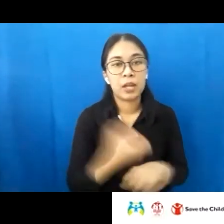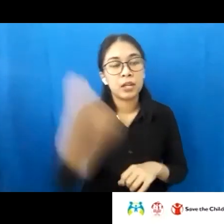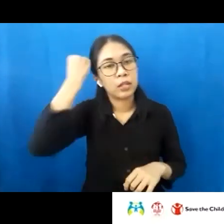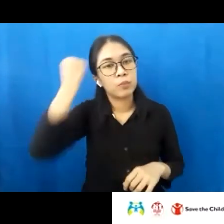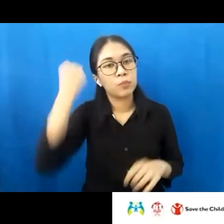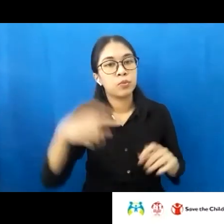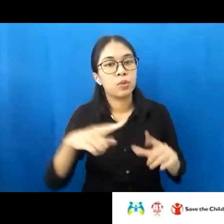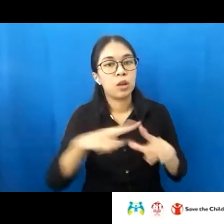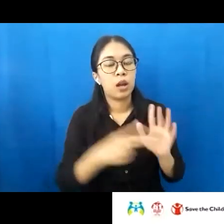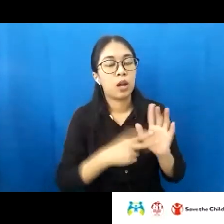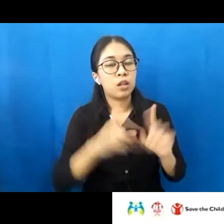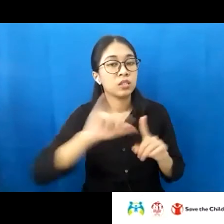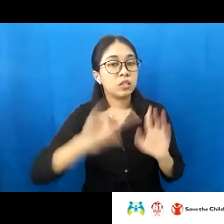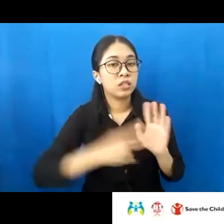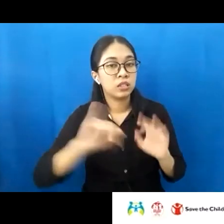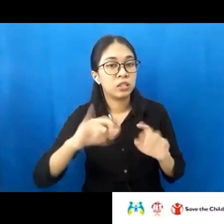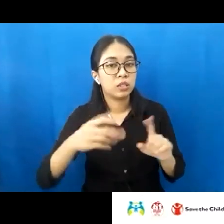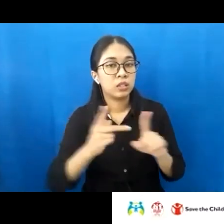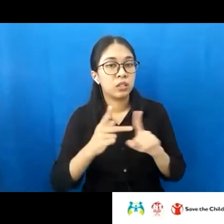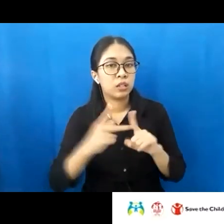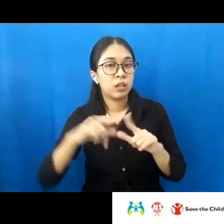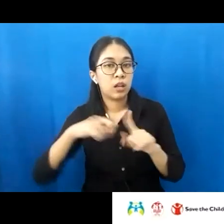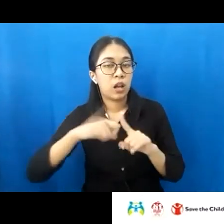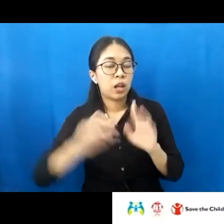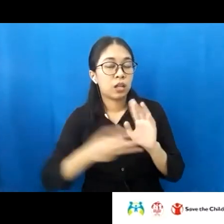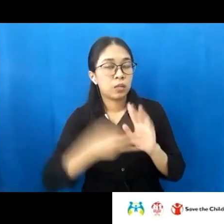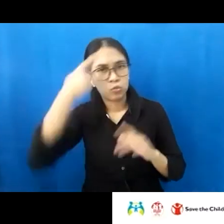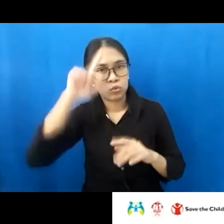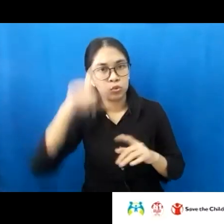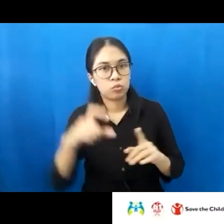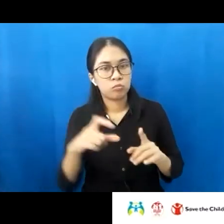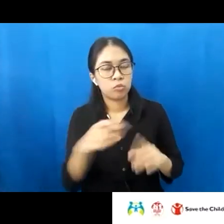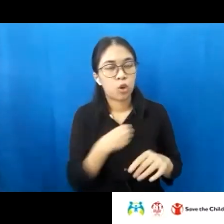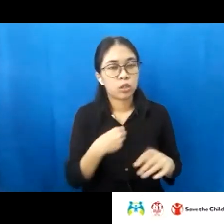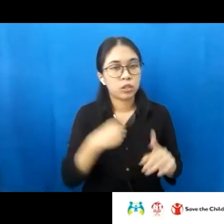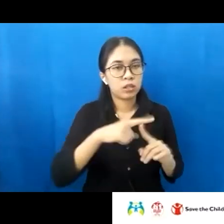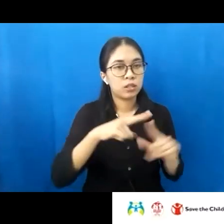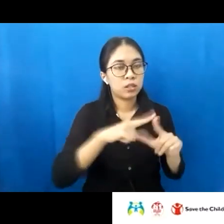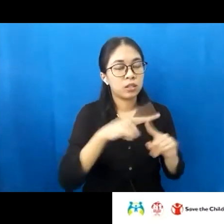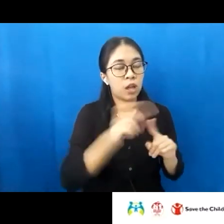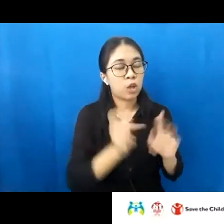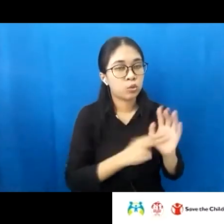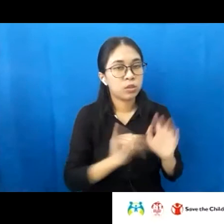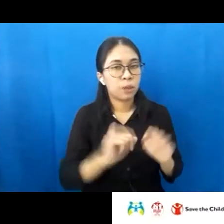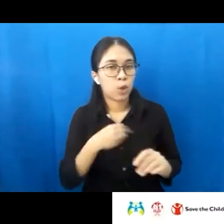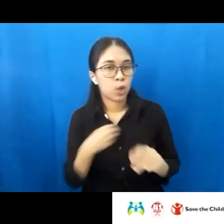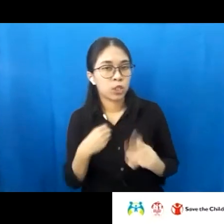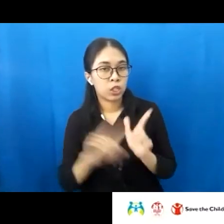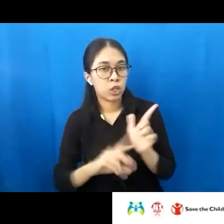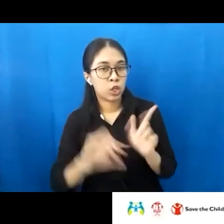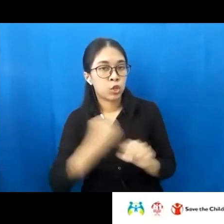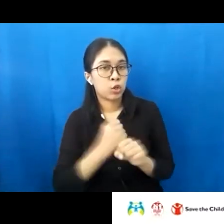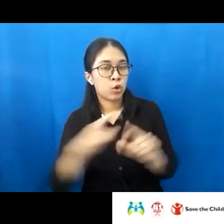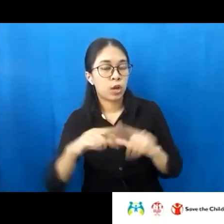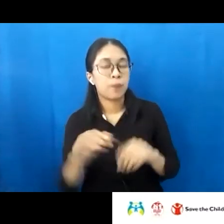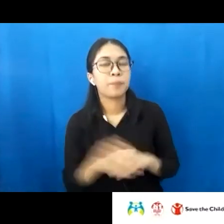Hakim. Mungkin ini ditujukan untuk Dr. Tatun dan Dr. Yoga, ya. Pertanyaannya adalah,